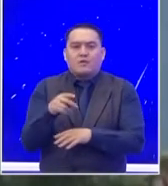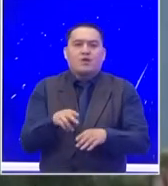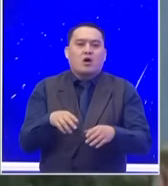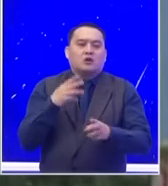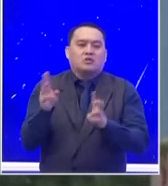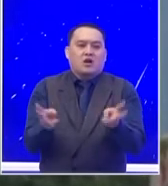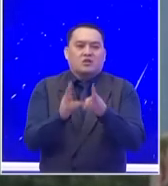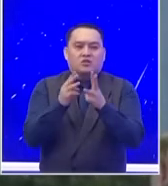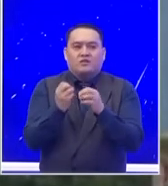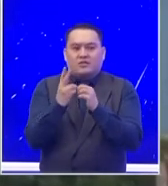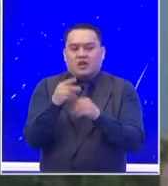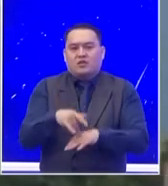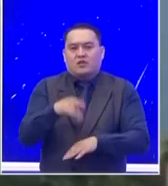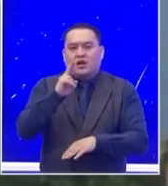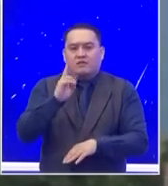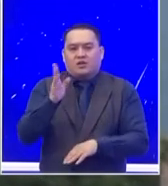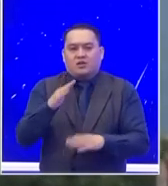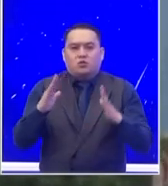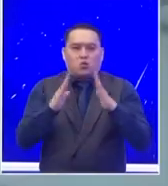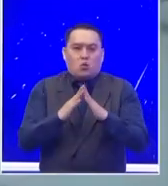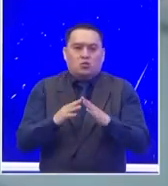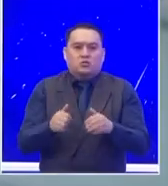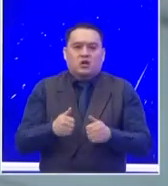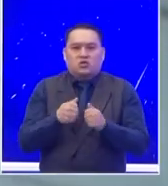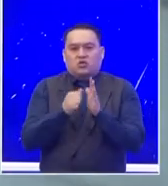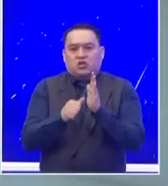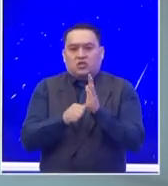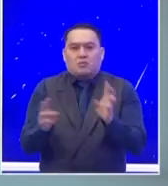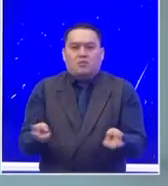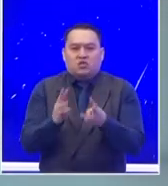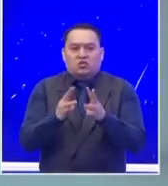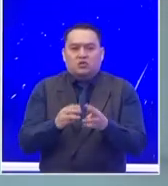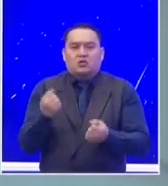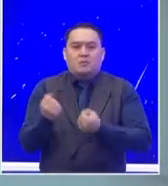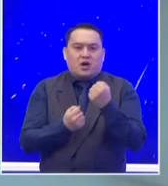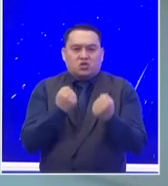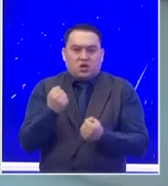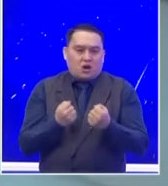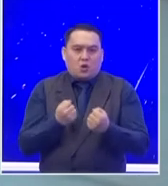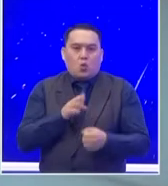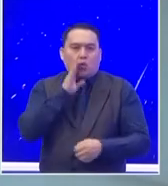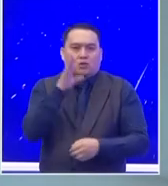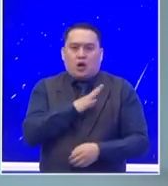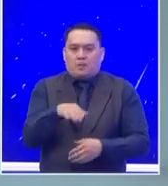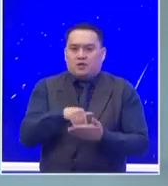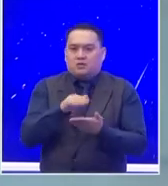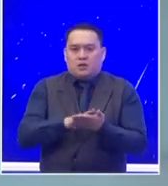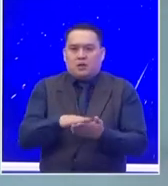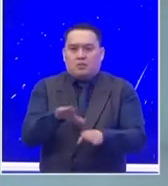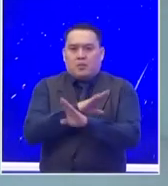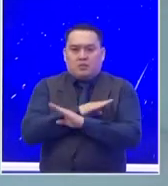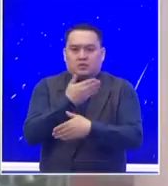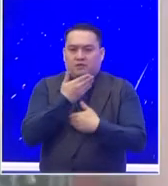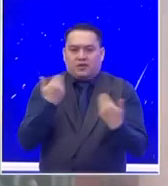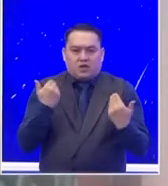горящему 12-этажному многоквартирному дому устремились 60 пожарных машин. К утру не было зарегистрировано ни